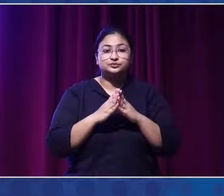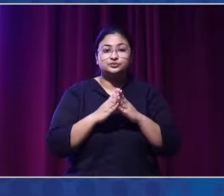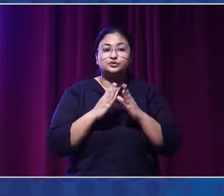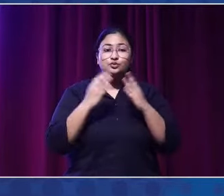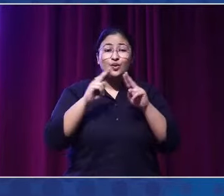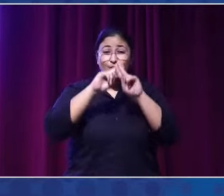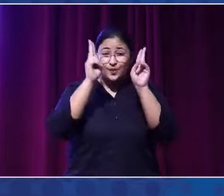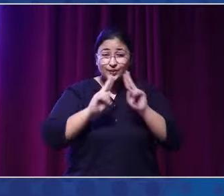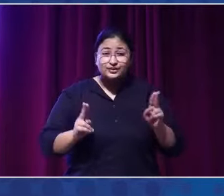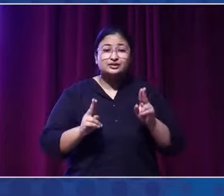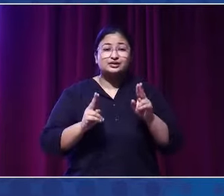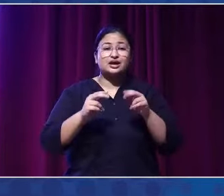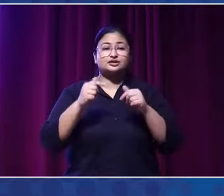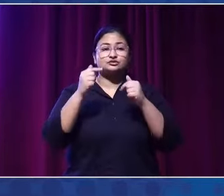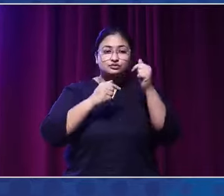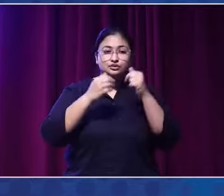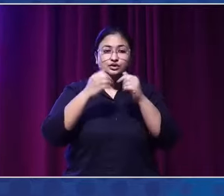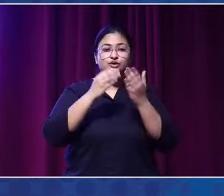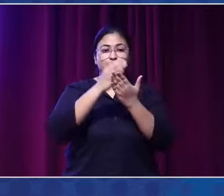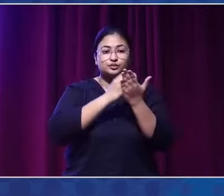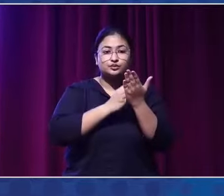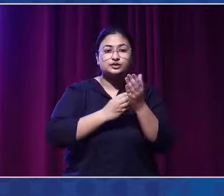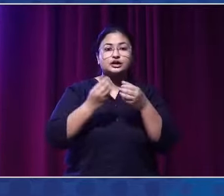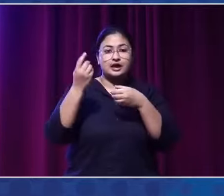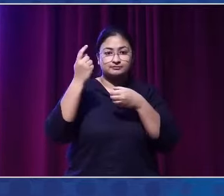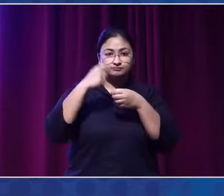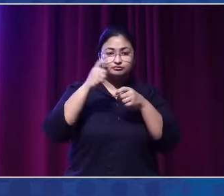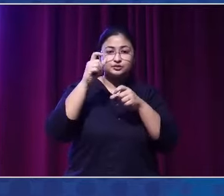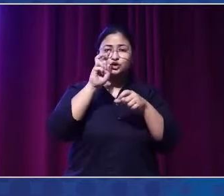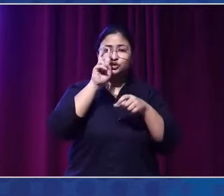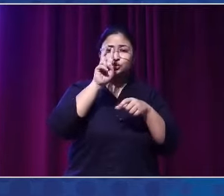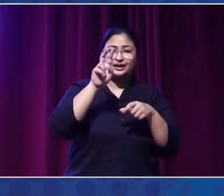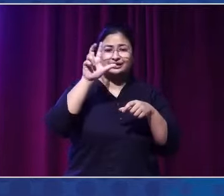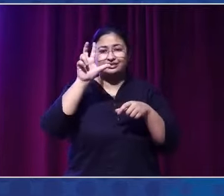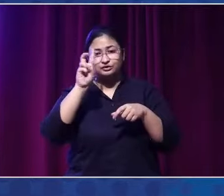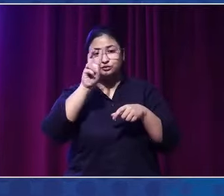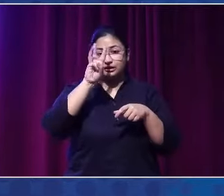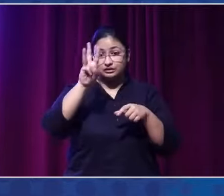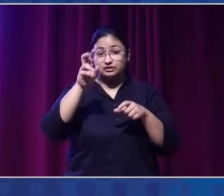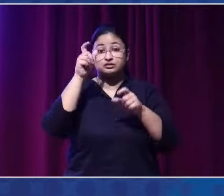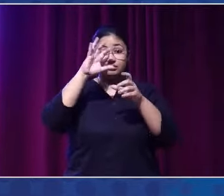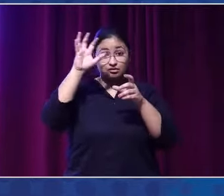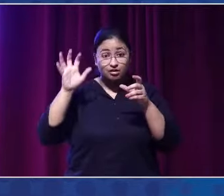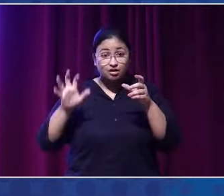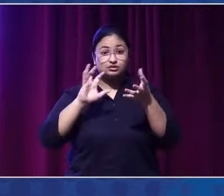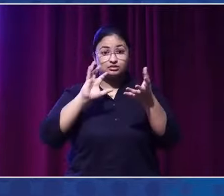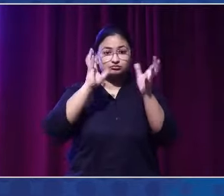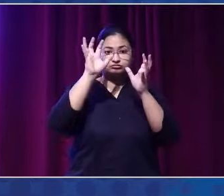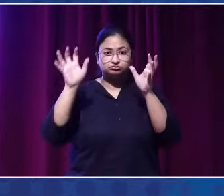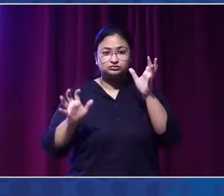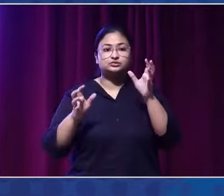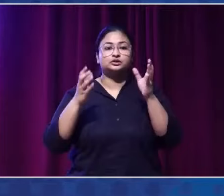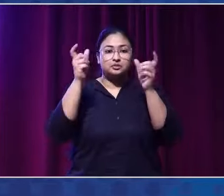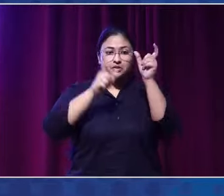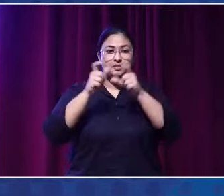international electors visitors program happened. 23 countries, 75 international elector visitors. और हमने कहा कि आप 6 states में